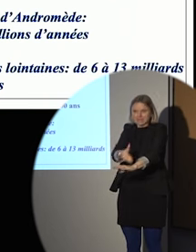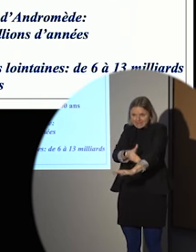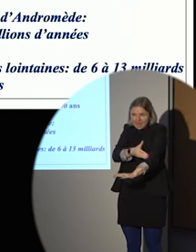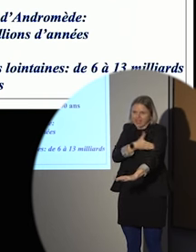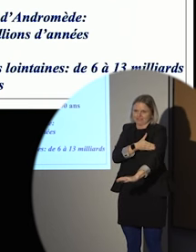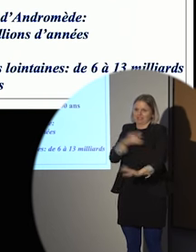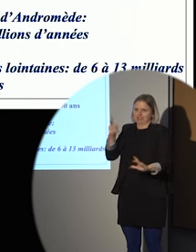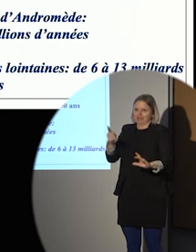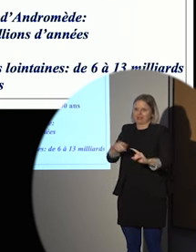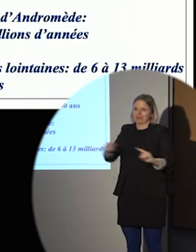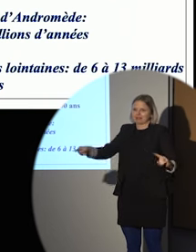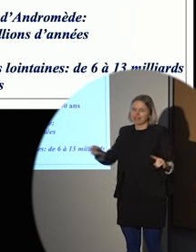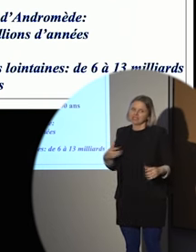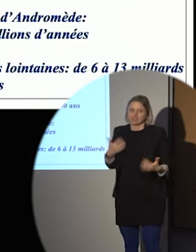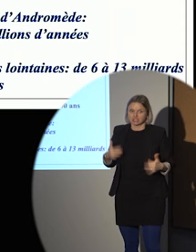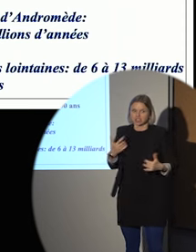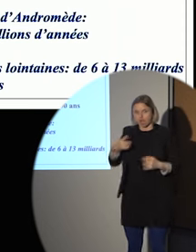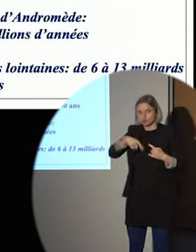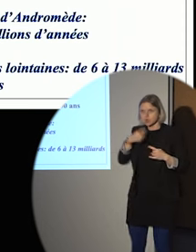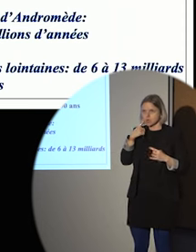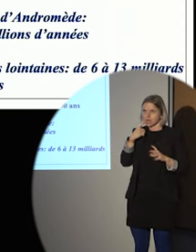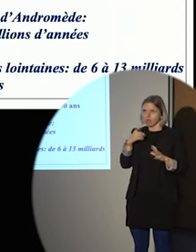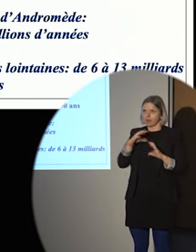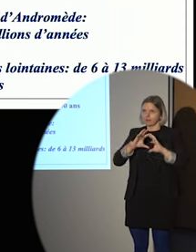un peu de mal, mais alors nous, on ne sait pas trop, hein, a priori.